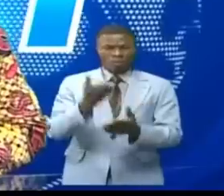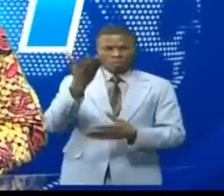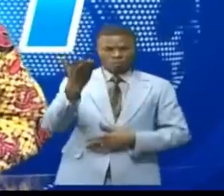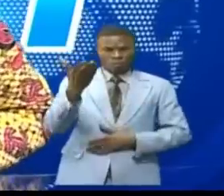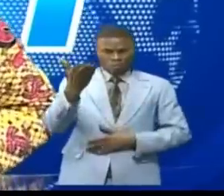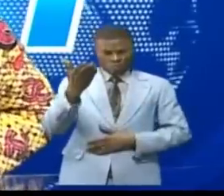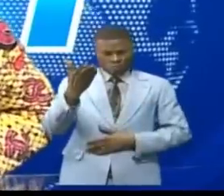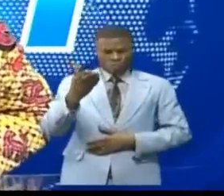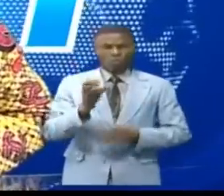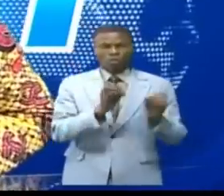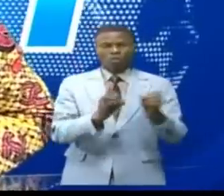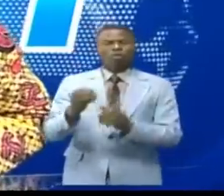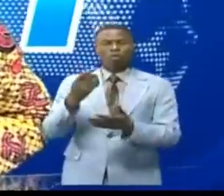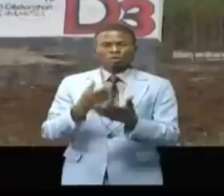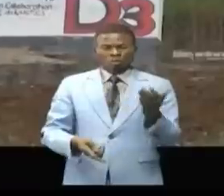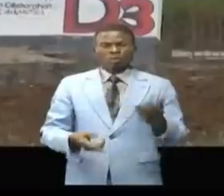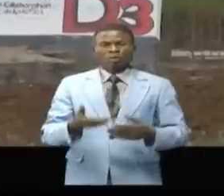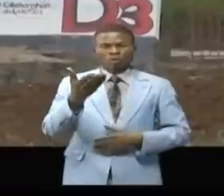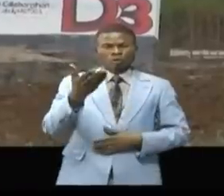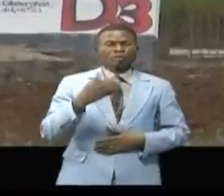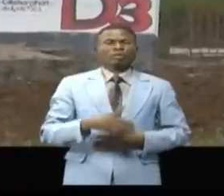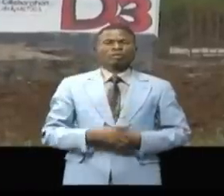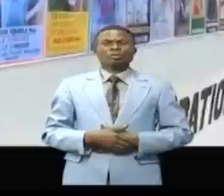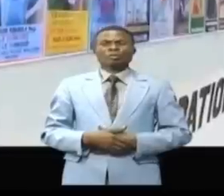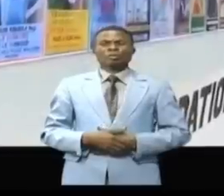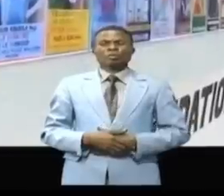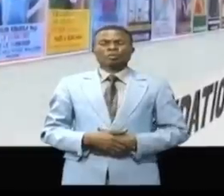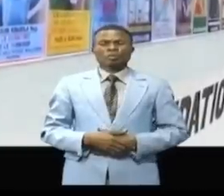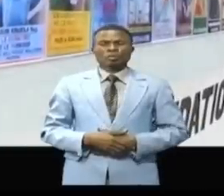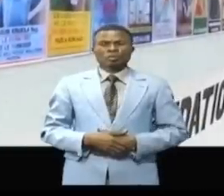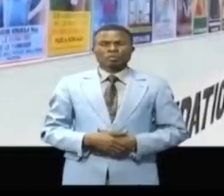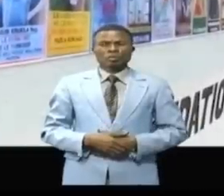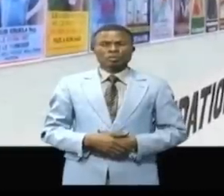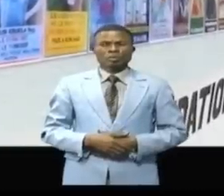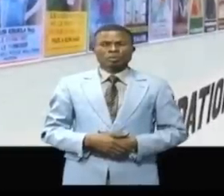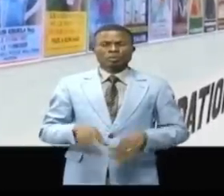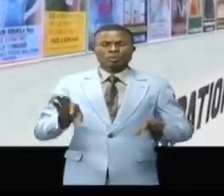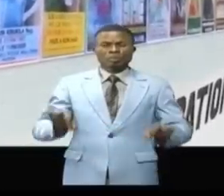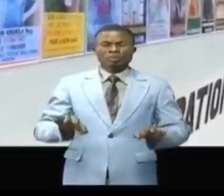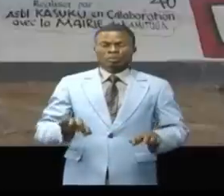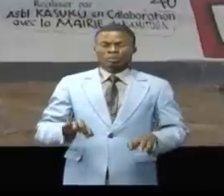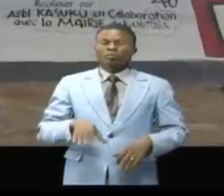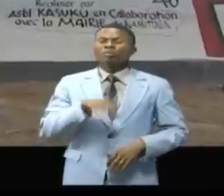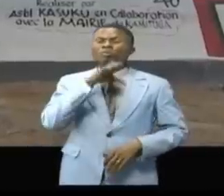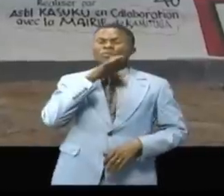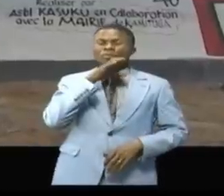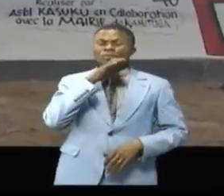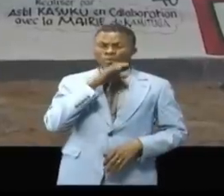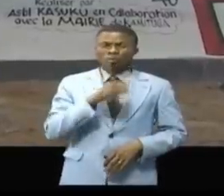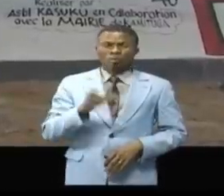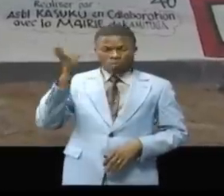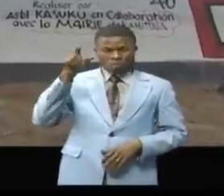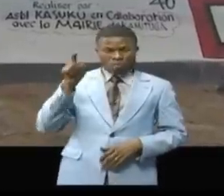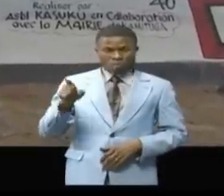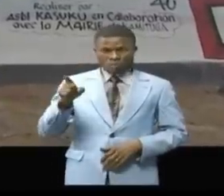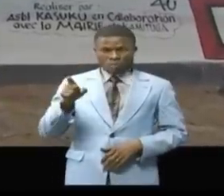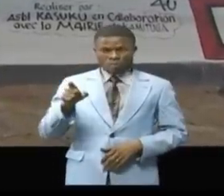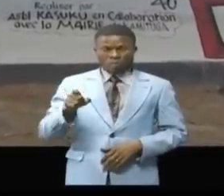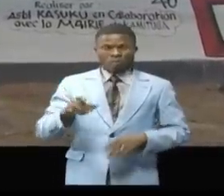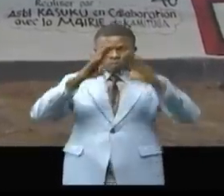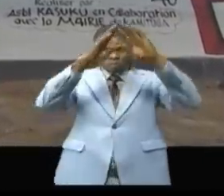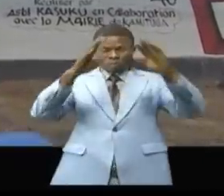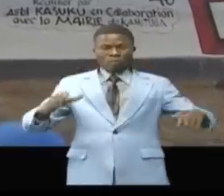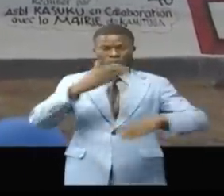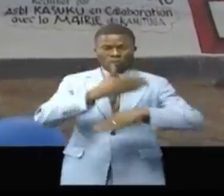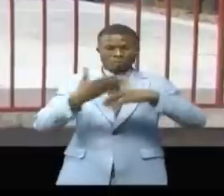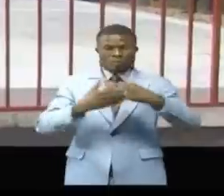commentaires de Cédric Kenina. De la terre rocailleuse de Kamituga est sorti un mausolée en